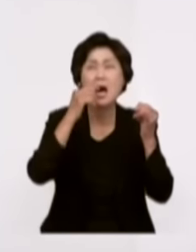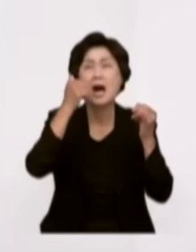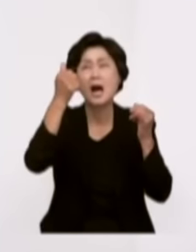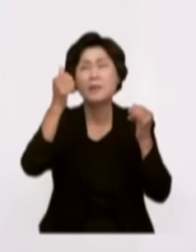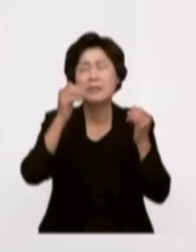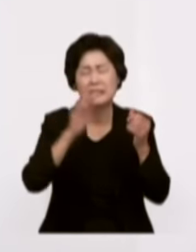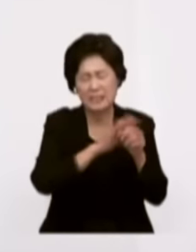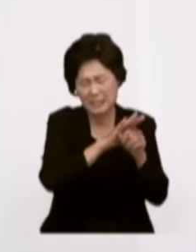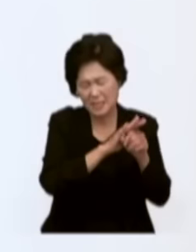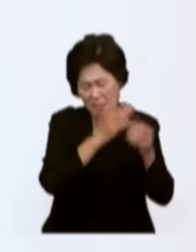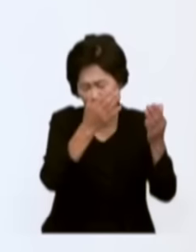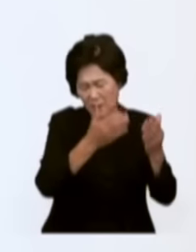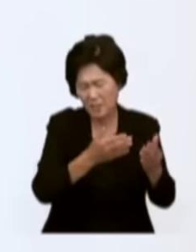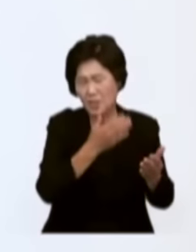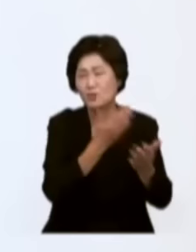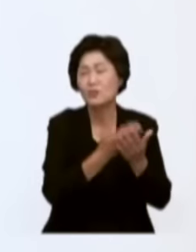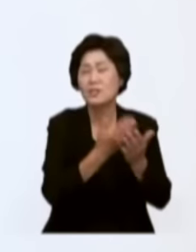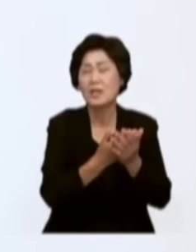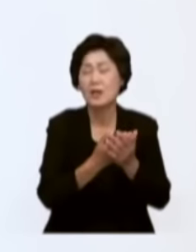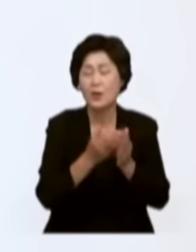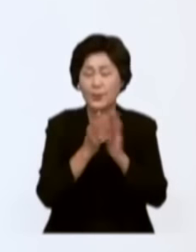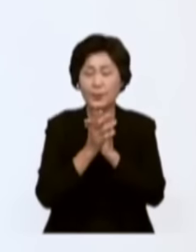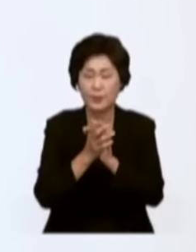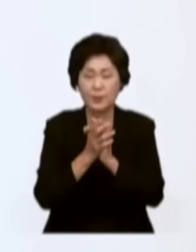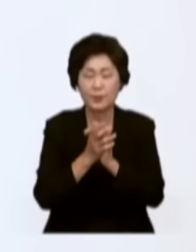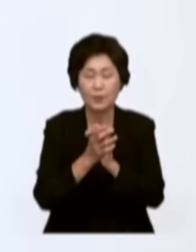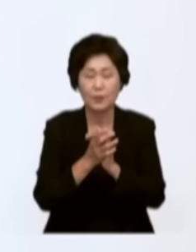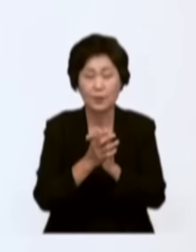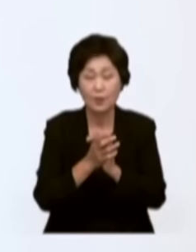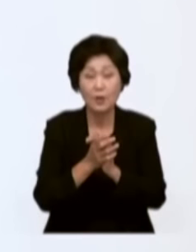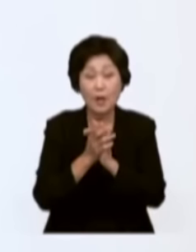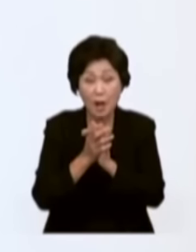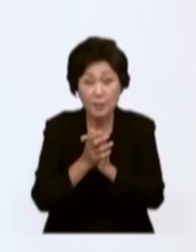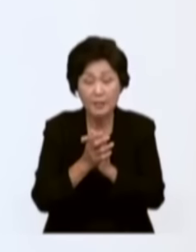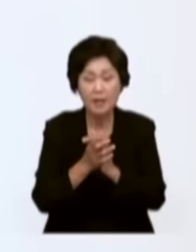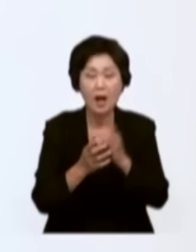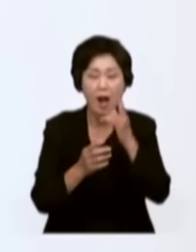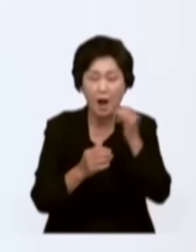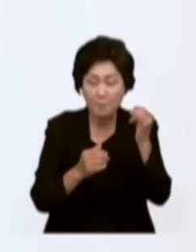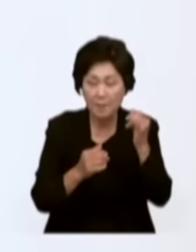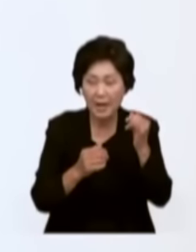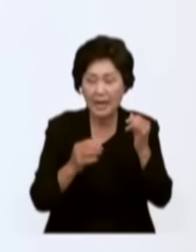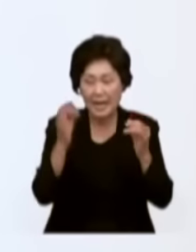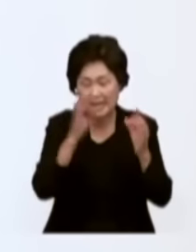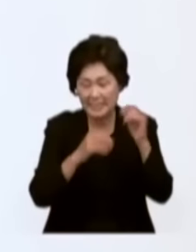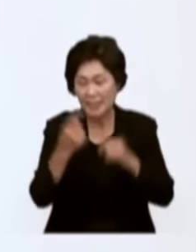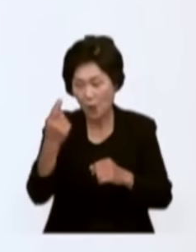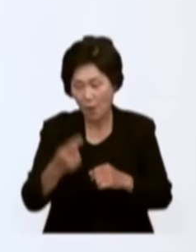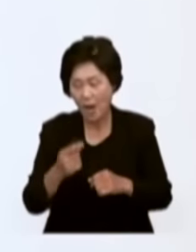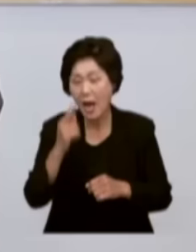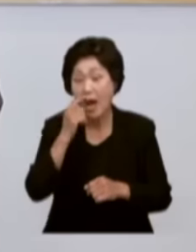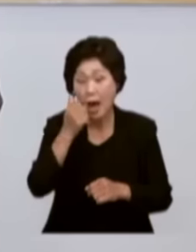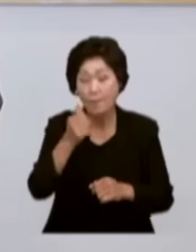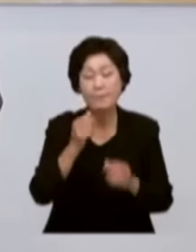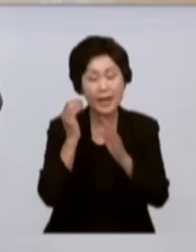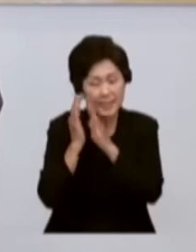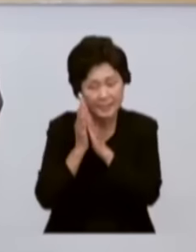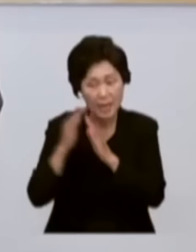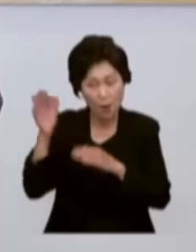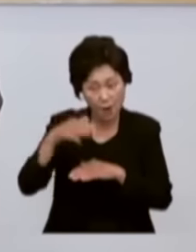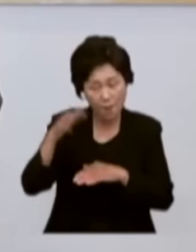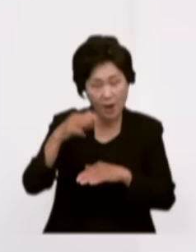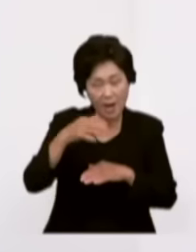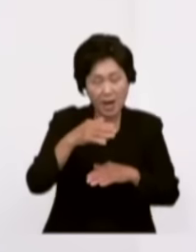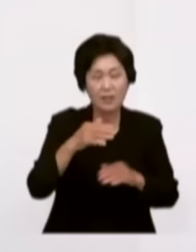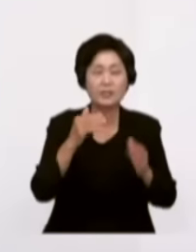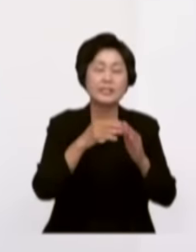매일 기도를 가서 하는 거예요. 그러면 이제 어머니께서 교회로 오세요. 빨리 아버지 주무시니까 들어와 자라 그러면 이제 그때 이제 또 집에 가 자고 그래서 교회에서